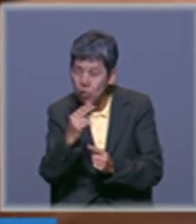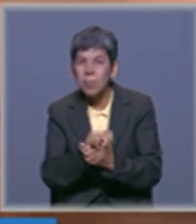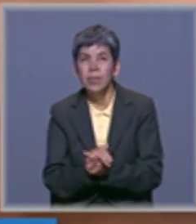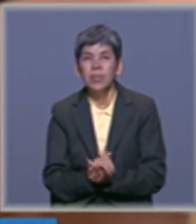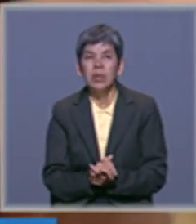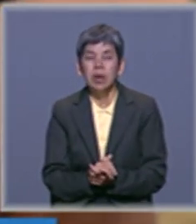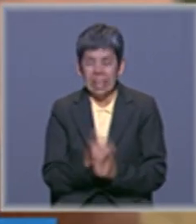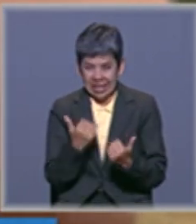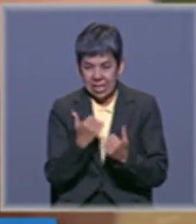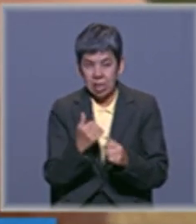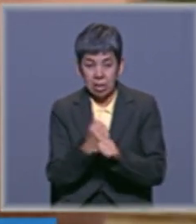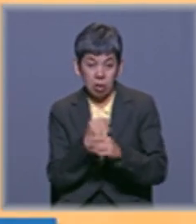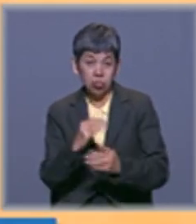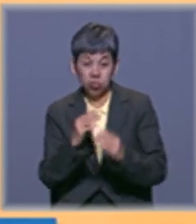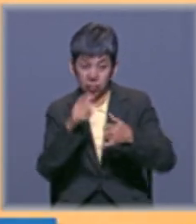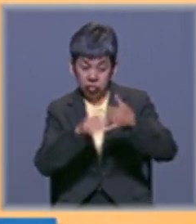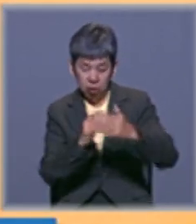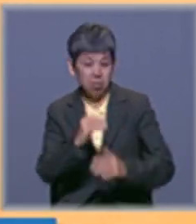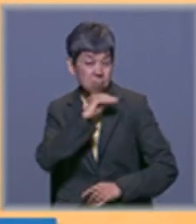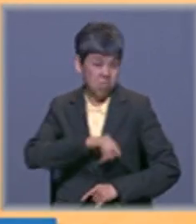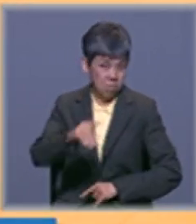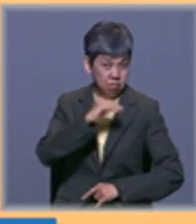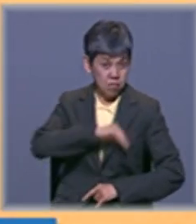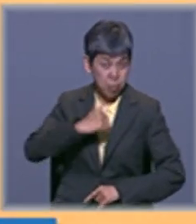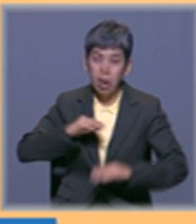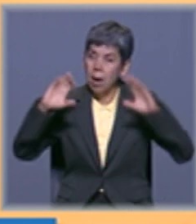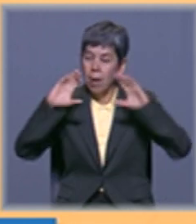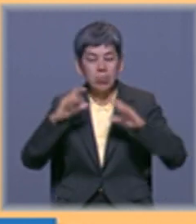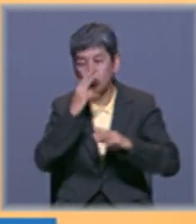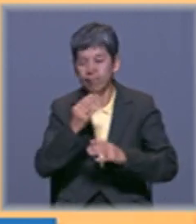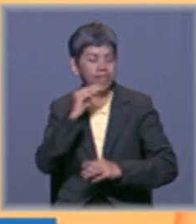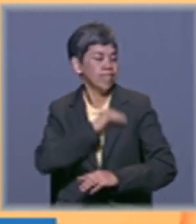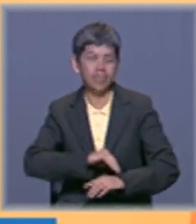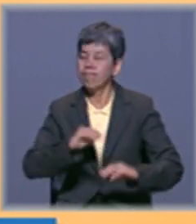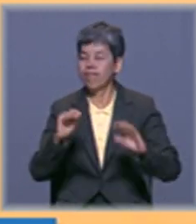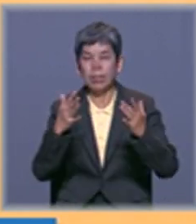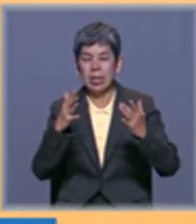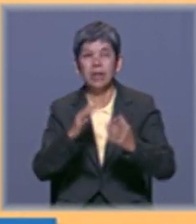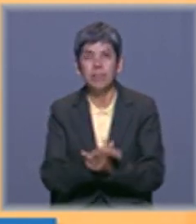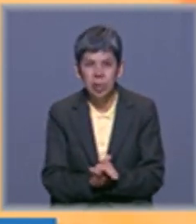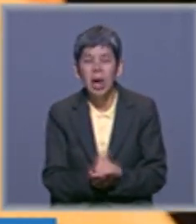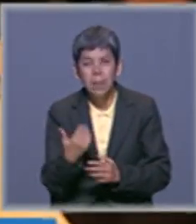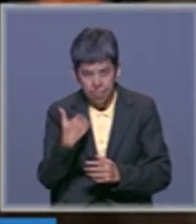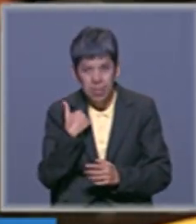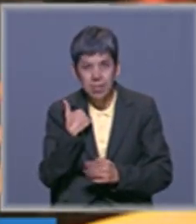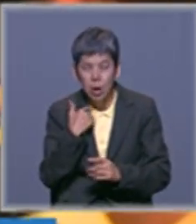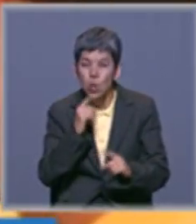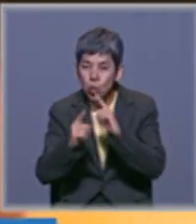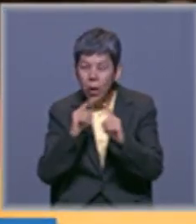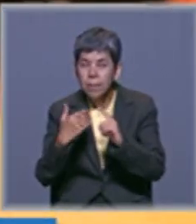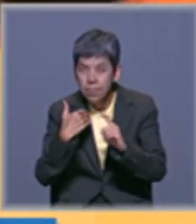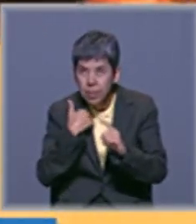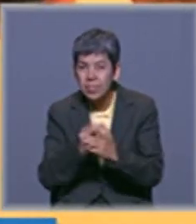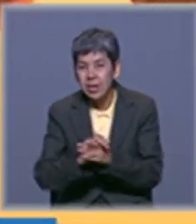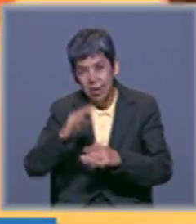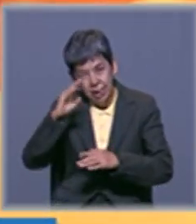แต่ว่าเรื่องโกงนั้นพลเอกเปรมมั่นใจว่ารัฐบาลนี้ไม่มีการโกงนอกจากนั้นก็ยังมีการพูดถึง